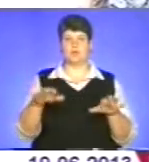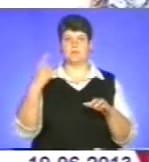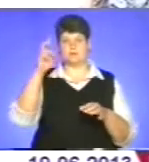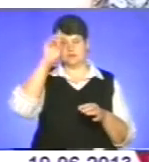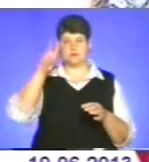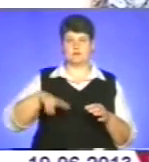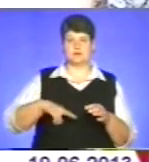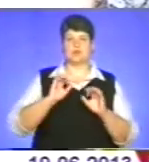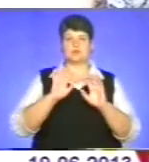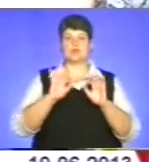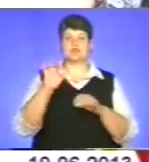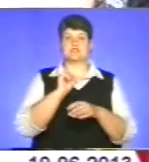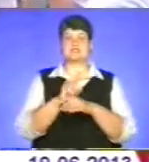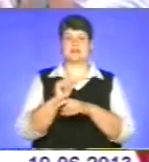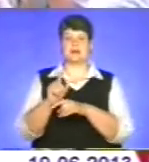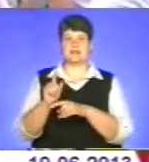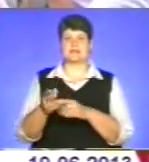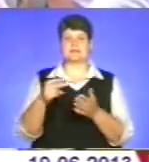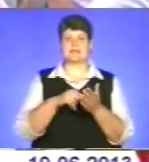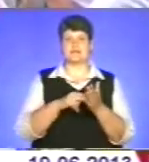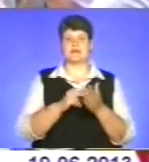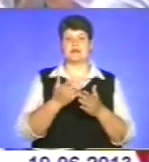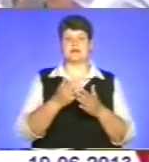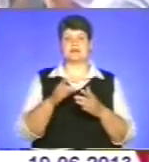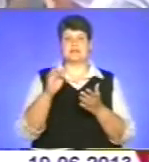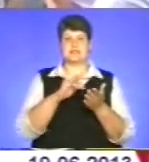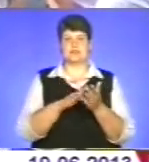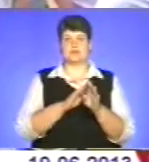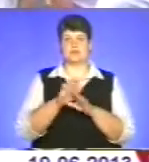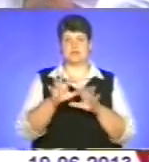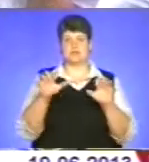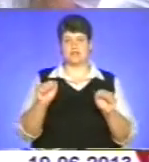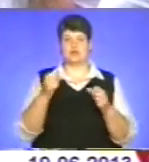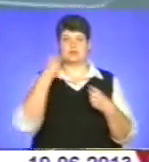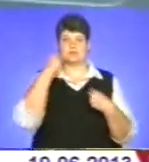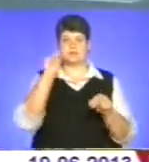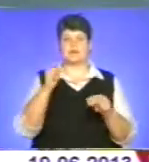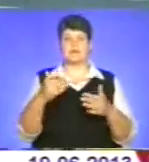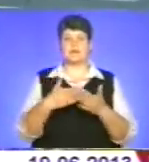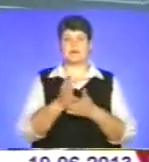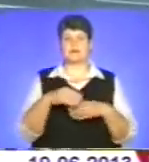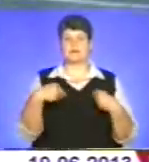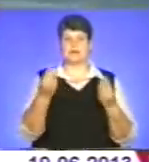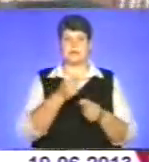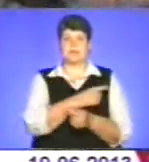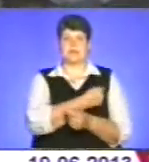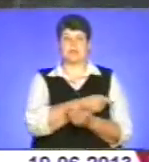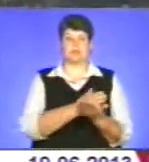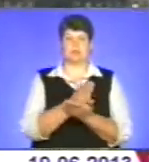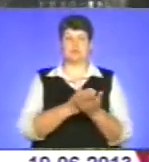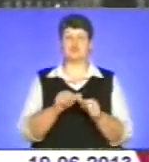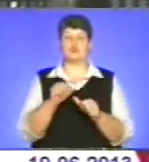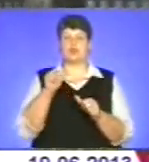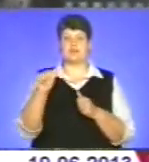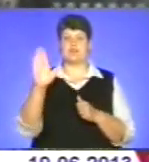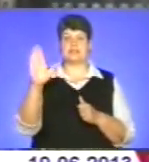облдержадміністрації розповів про завдання, які ставить центральна виконавча влада задля підвищення якості надання медичних послуг. Зокрема, Валентин